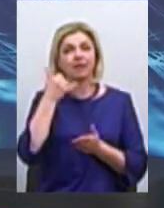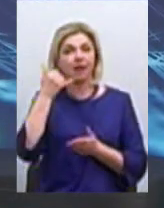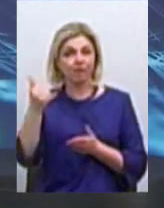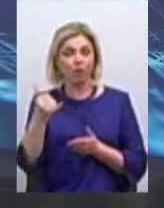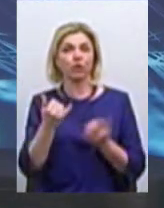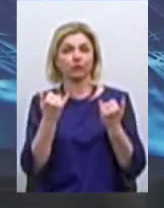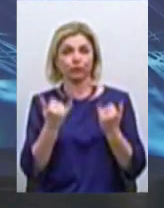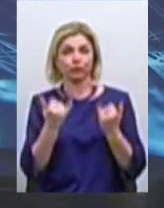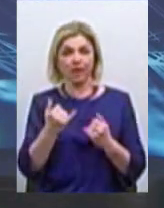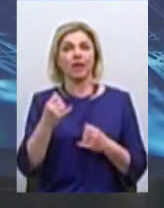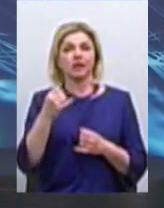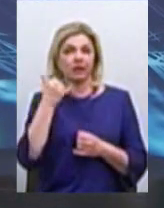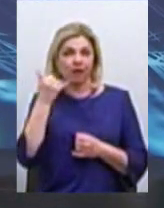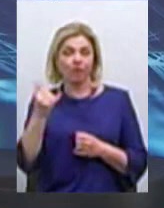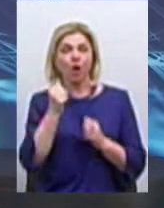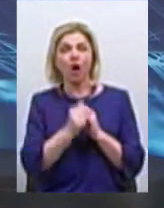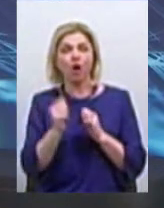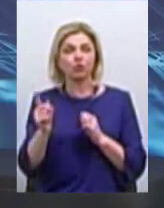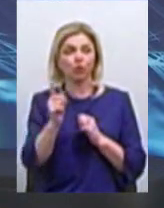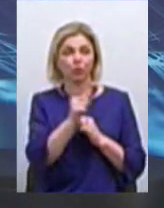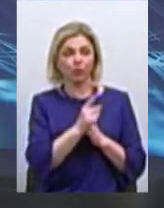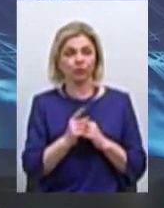є телефони в